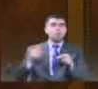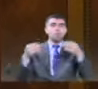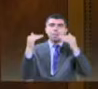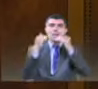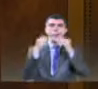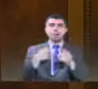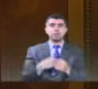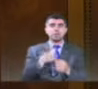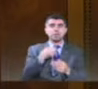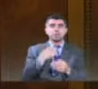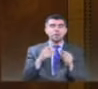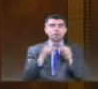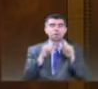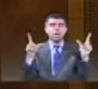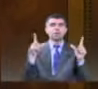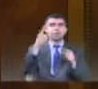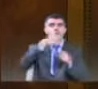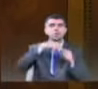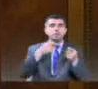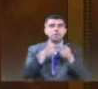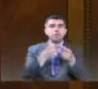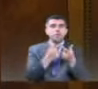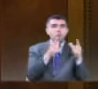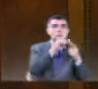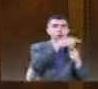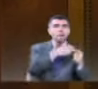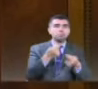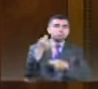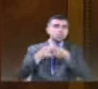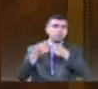قاعدة الانفتاح والتحرير الاقتصادي.